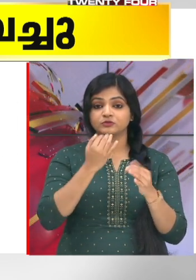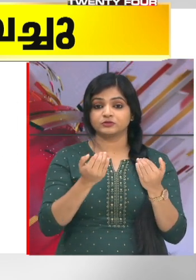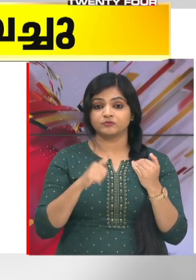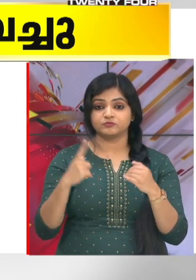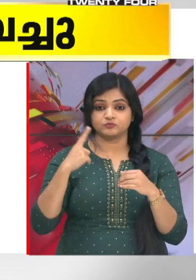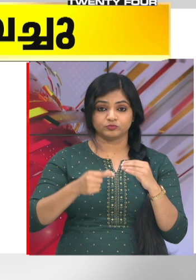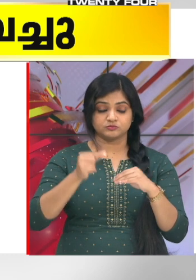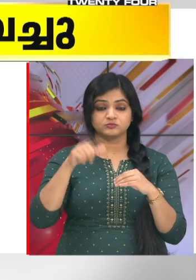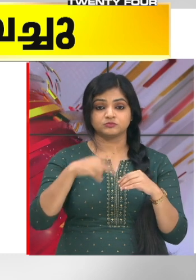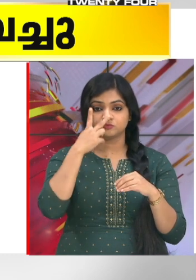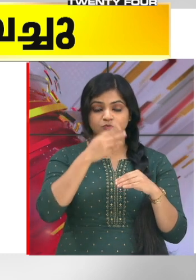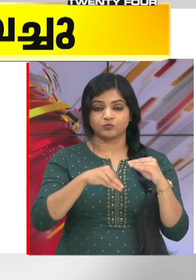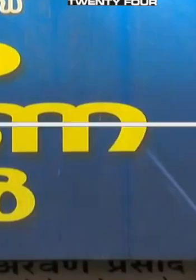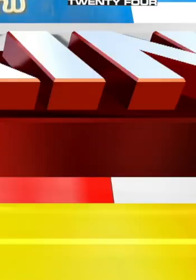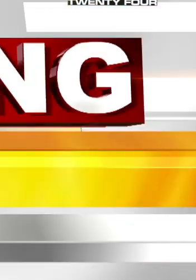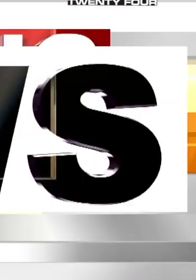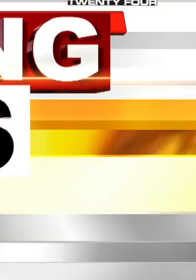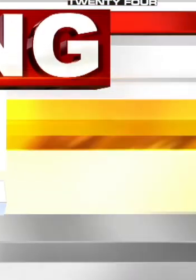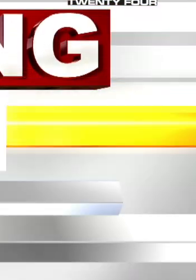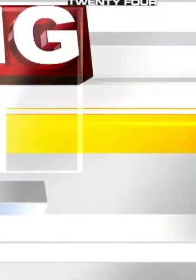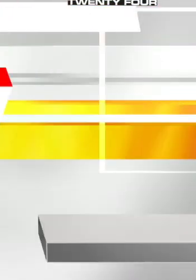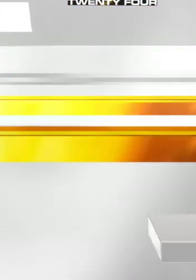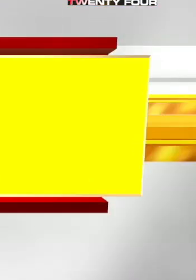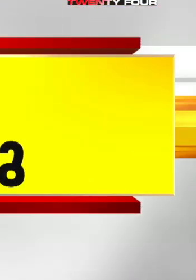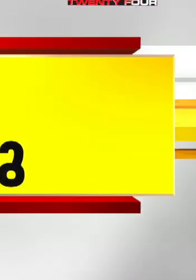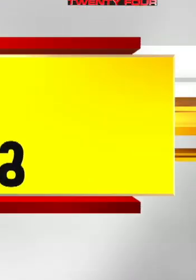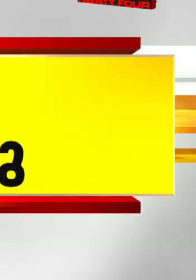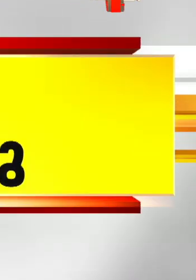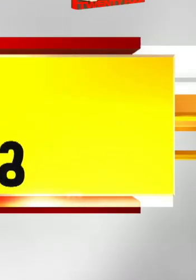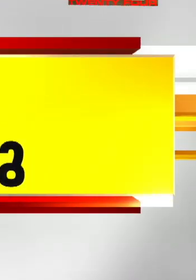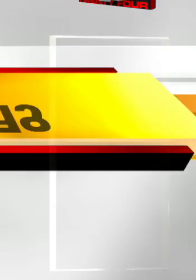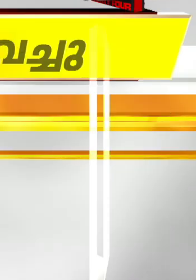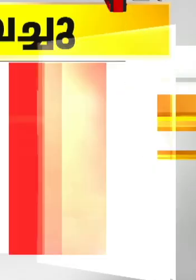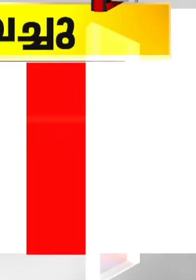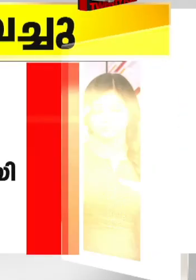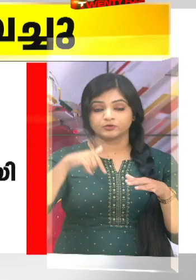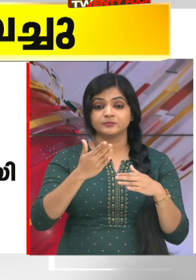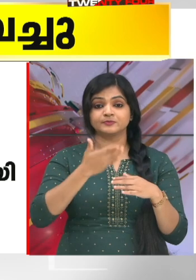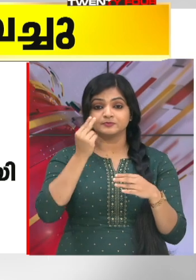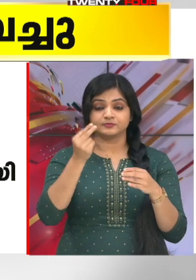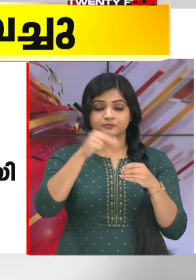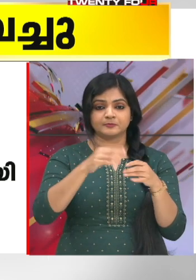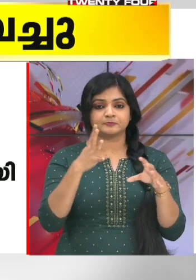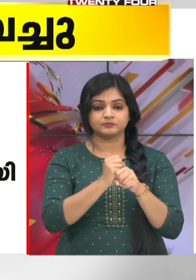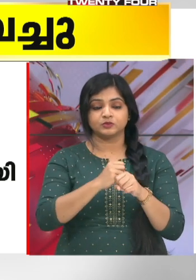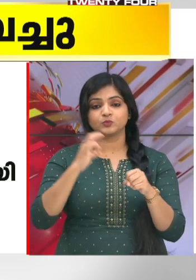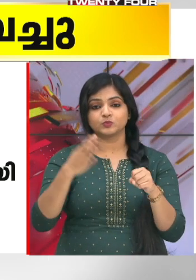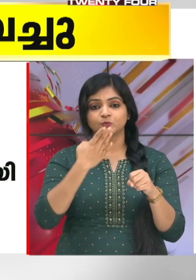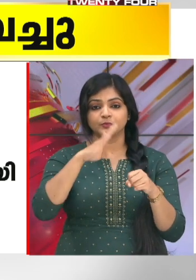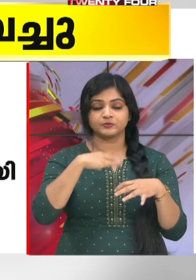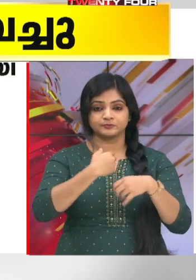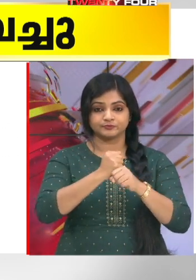കോടതി വ്യക്തമാക്കുകയും ചെയ്തു എന്തായാലും ദേവസ്വം ബോർഡ് ഇക്കാര്യത്തിൽ തുടർ നടപടി എന്ന രീതിയിൽ ഏലക്ക ഇല്ലാത്ത അരവണ നൽകാൻ തീരുമാനിച്ചു ജൈവ